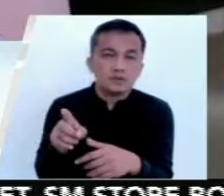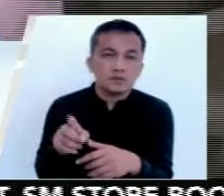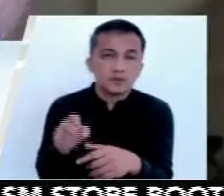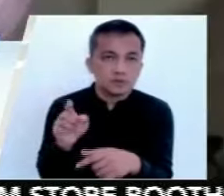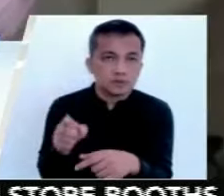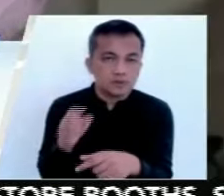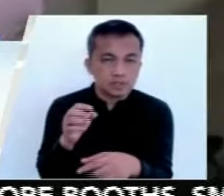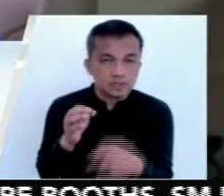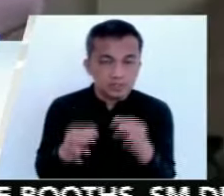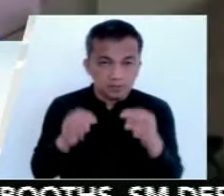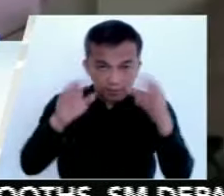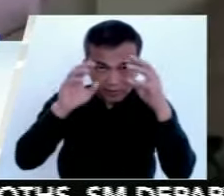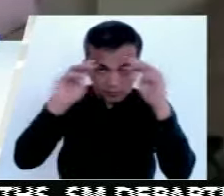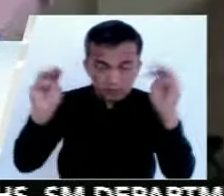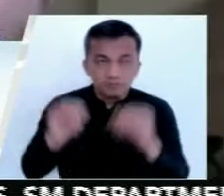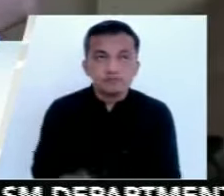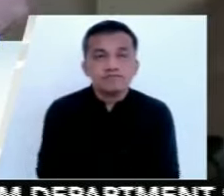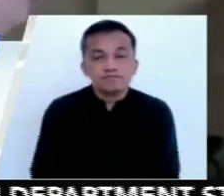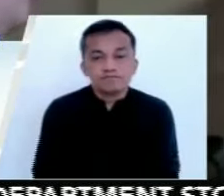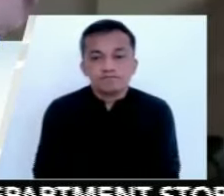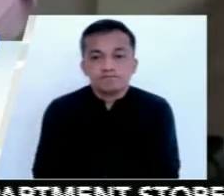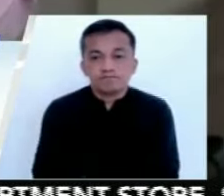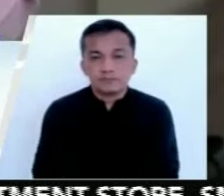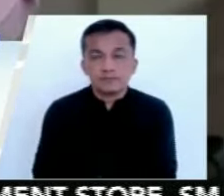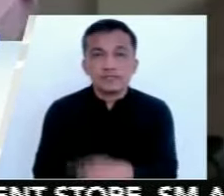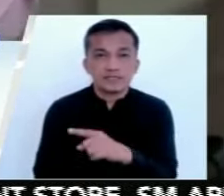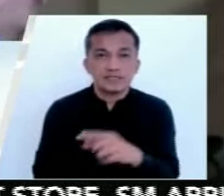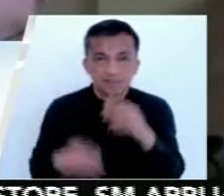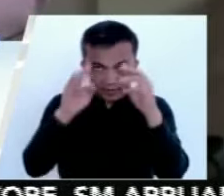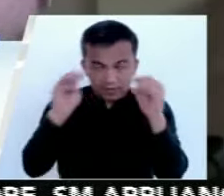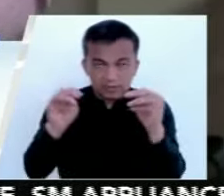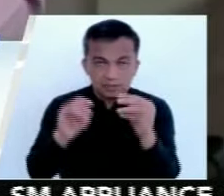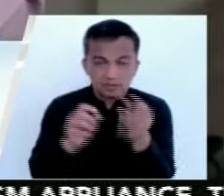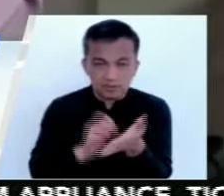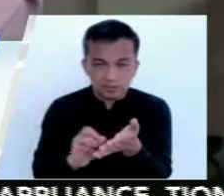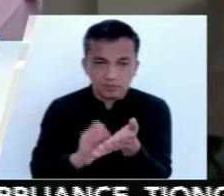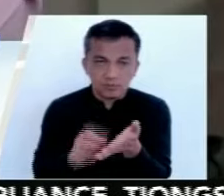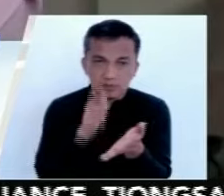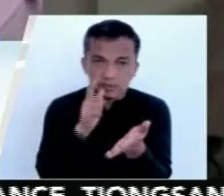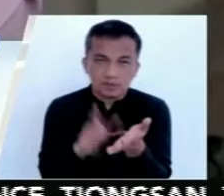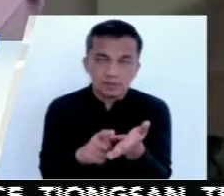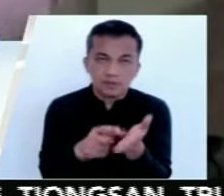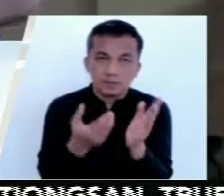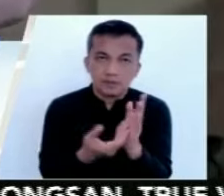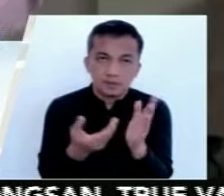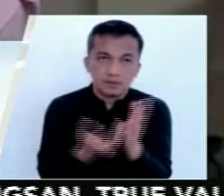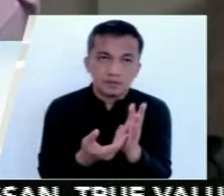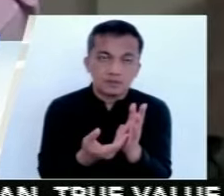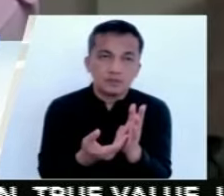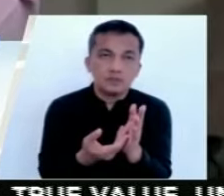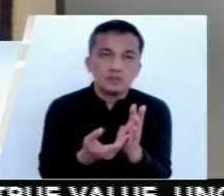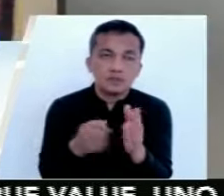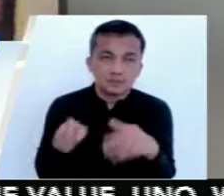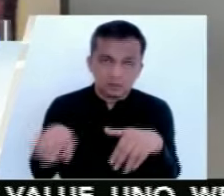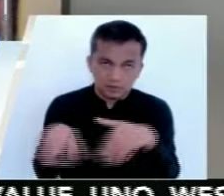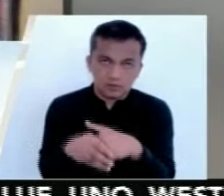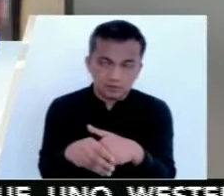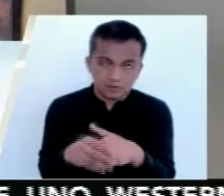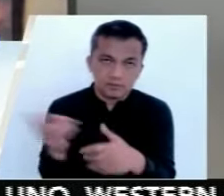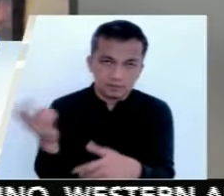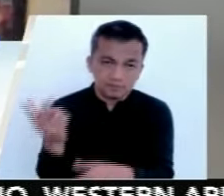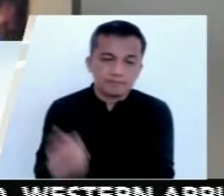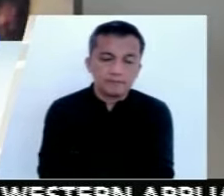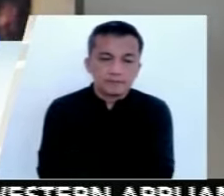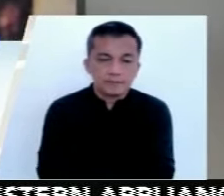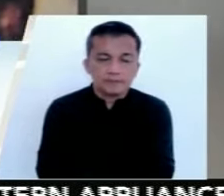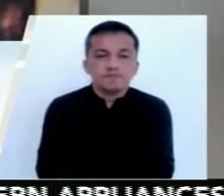mayor, si mayor siya yung mag-affidavit na mag-testify na kinasal niya po ito. Iniimbestigahan